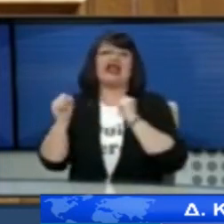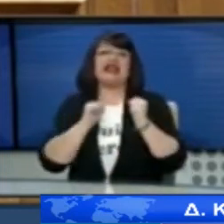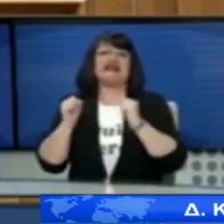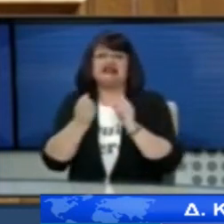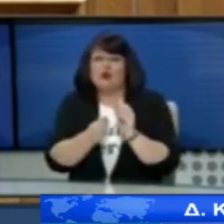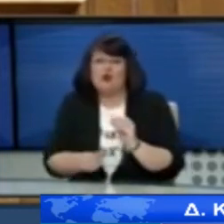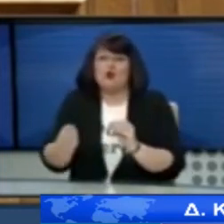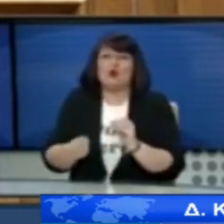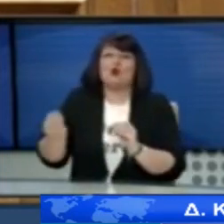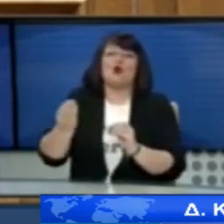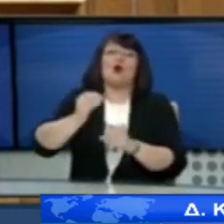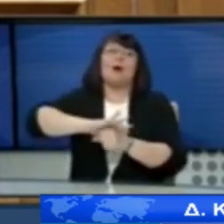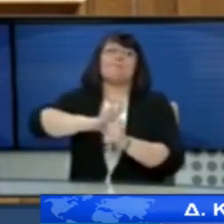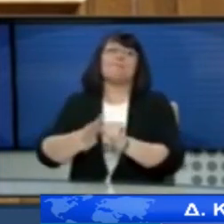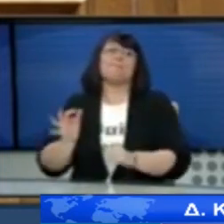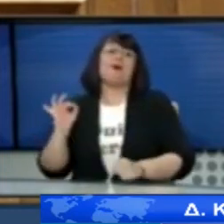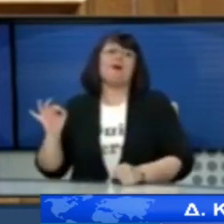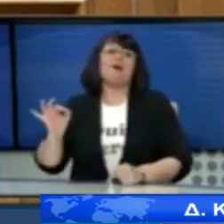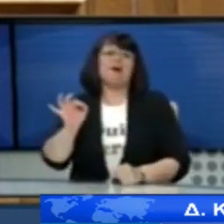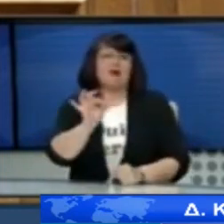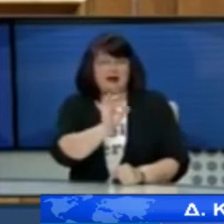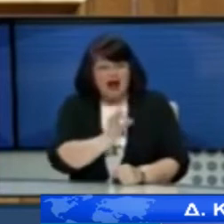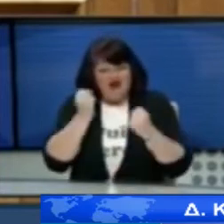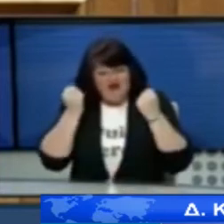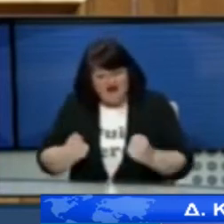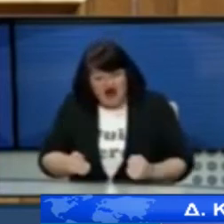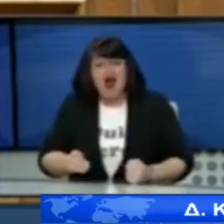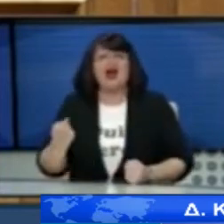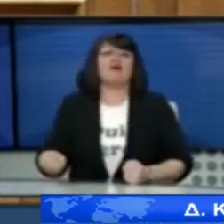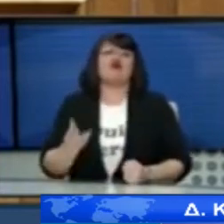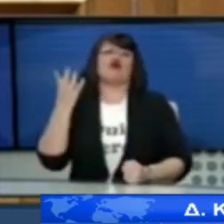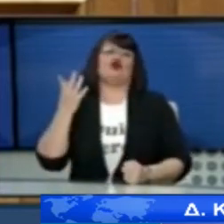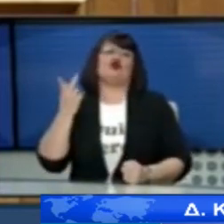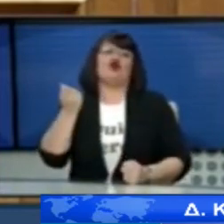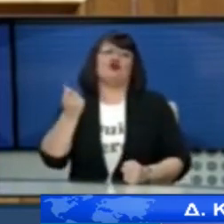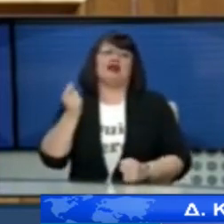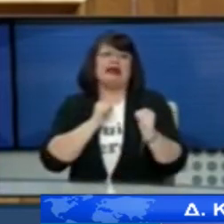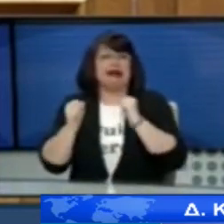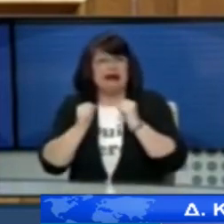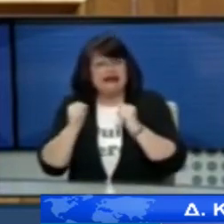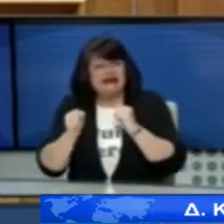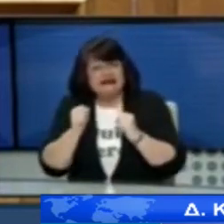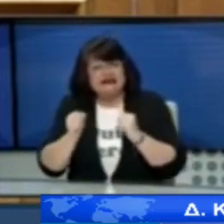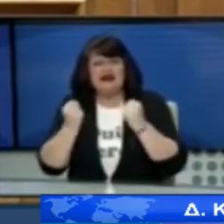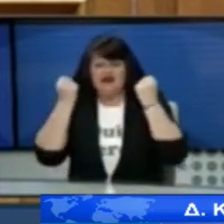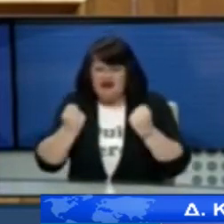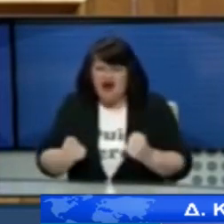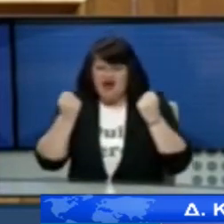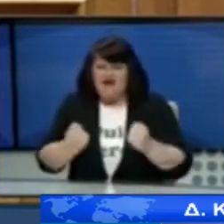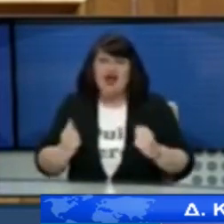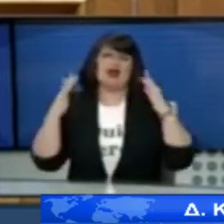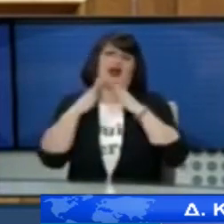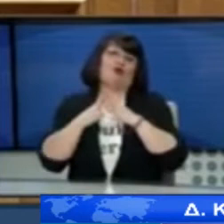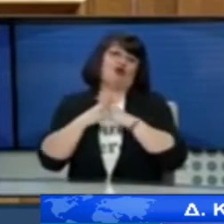φορτωθεί και αυτά της πανδημίας και της νέας οικονομικής κρίσης και τώρα έχουμε και τις επιπτώσεις του